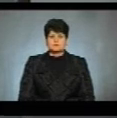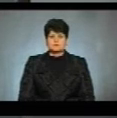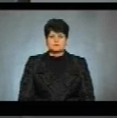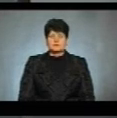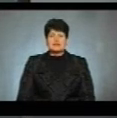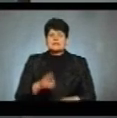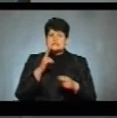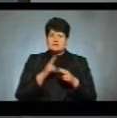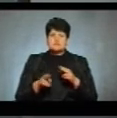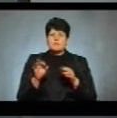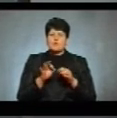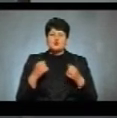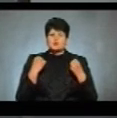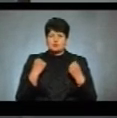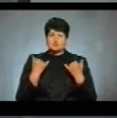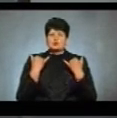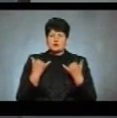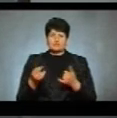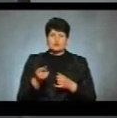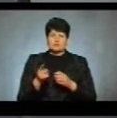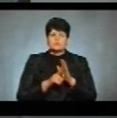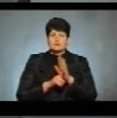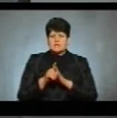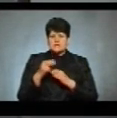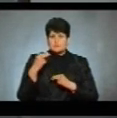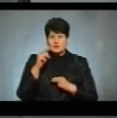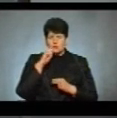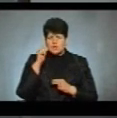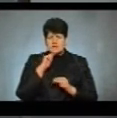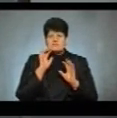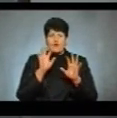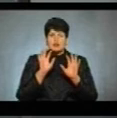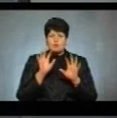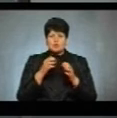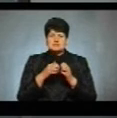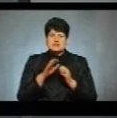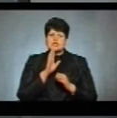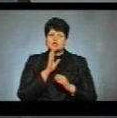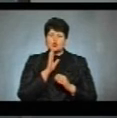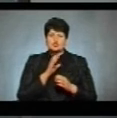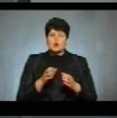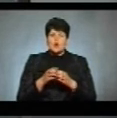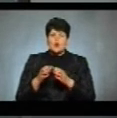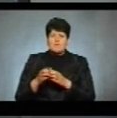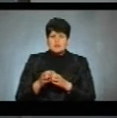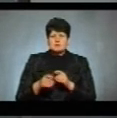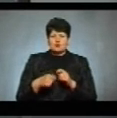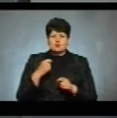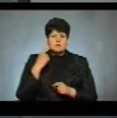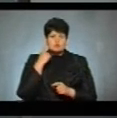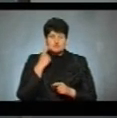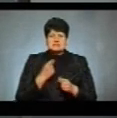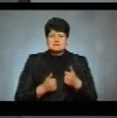І на завершення про спорт. Сьогодні в Тернополі стартував чемпіонат України з волейболу серед жіночих команд з порушеннями слуху.